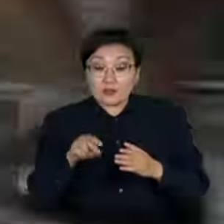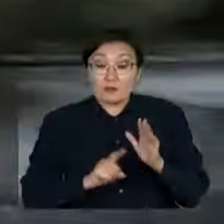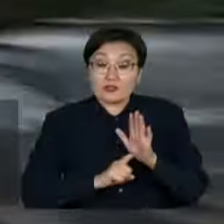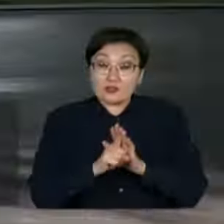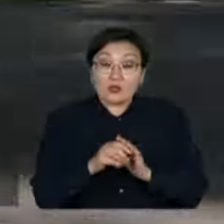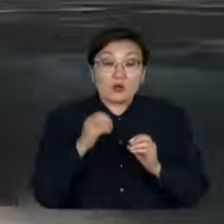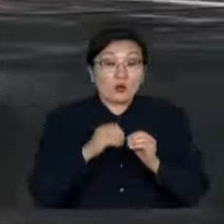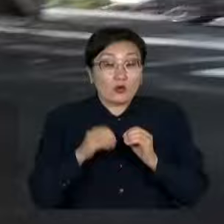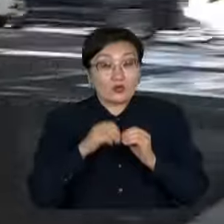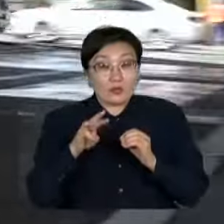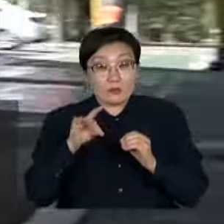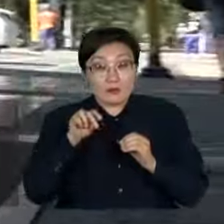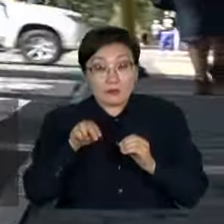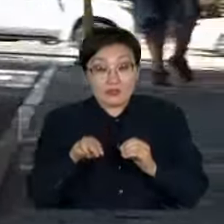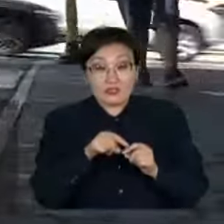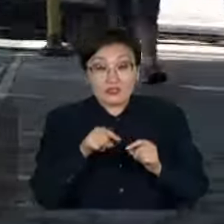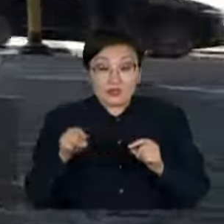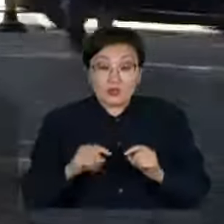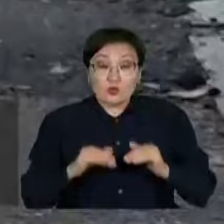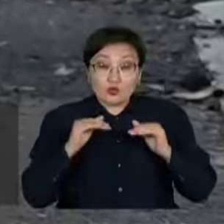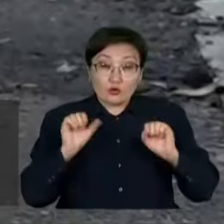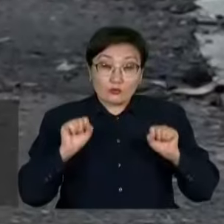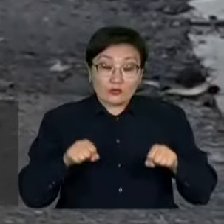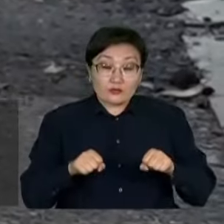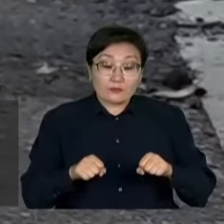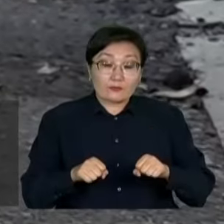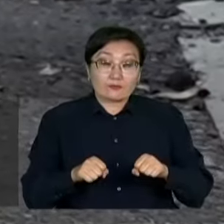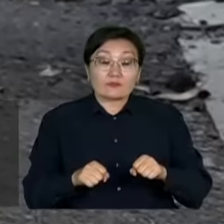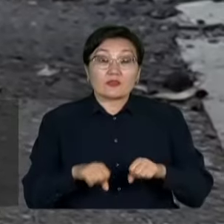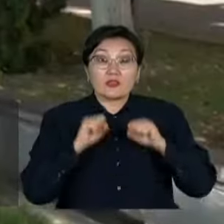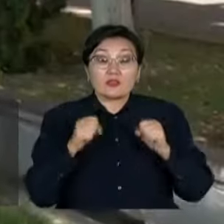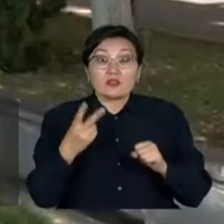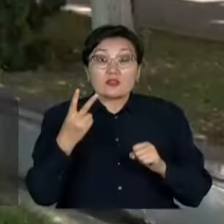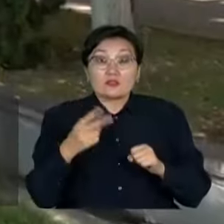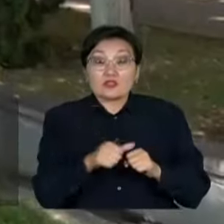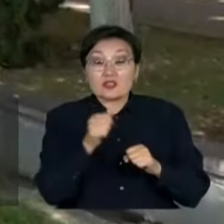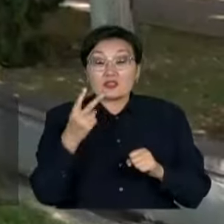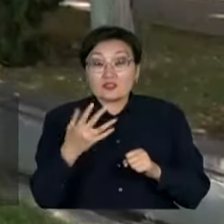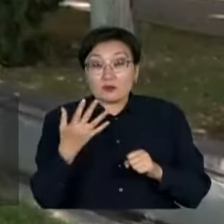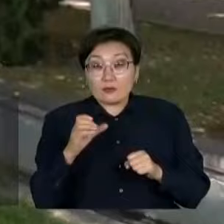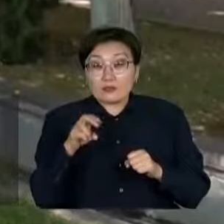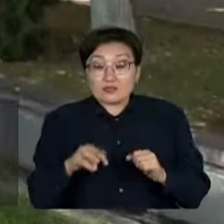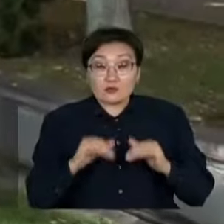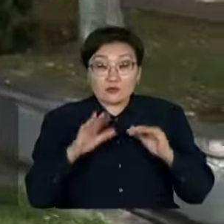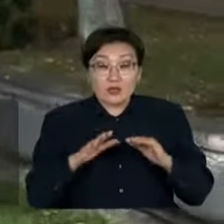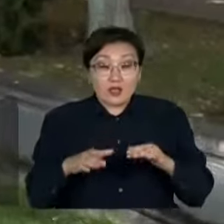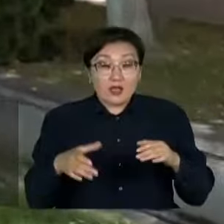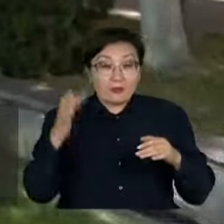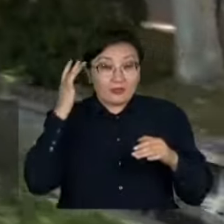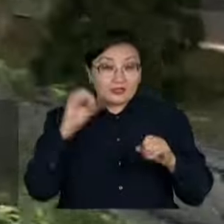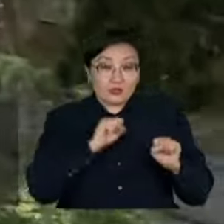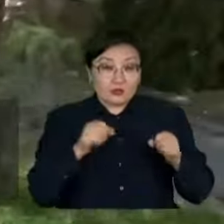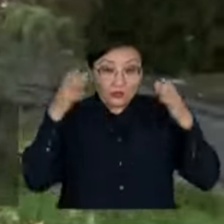бастап 10 айлық есептік көрсеткішке дейін жетуі мүмкін. Жылдамдықты сағатына 25 шақырымнан асырмау, басқа дулыға киюді әдетке